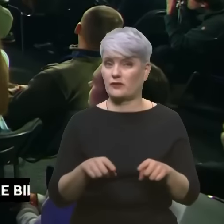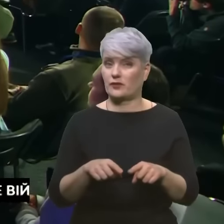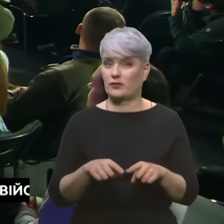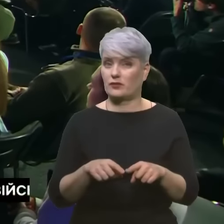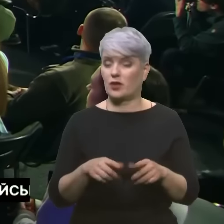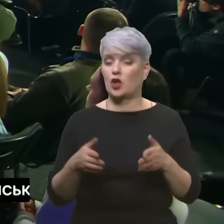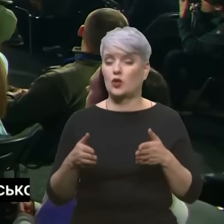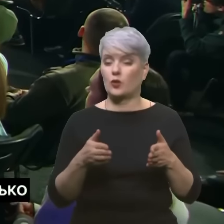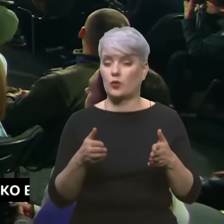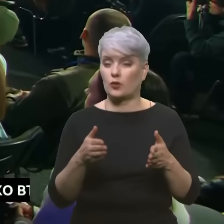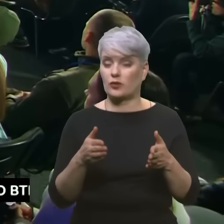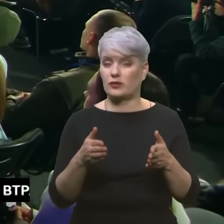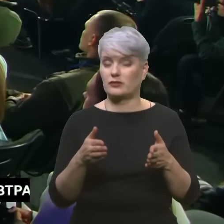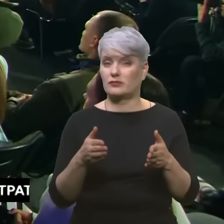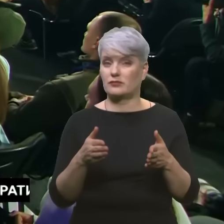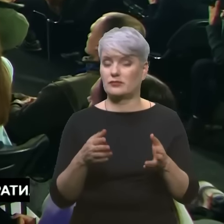дороги,